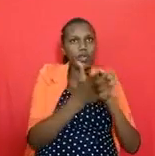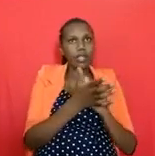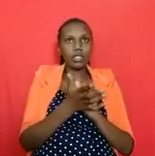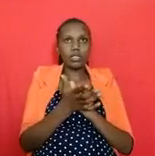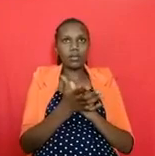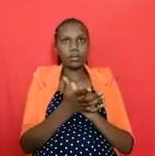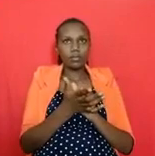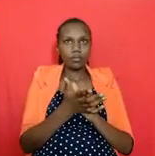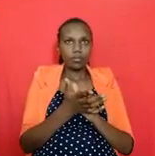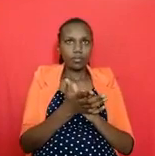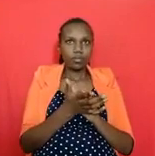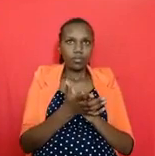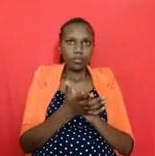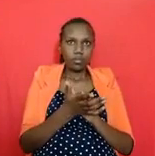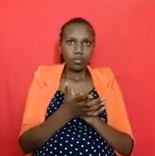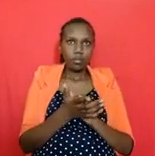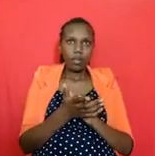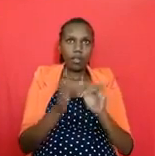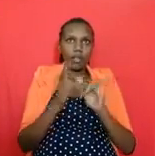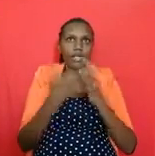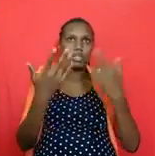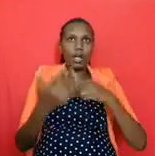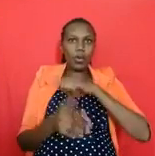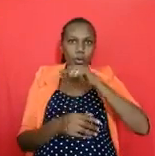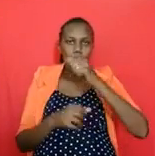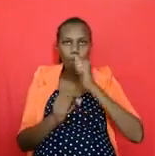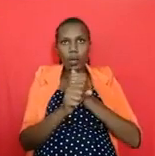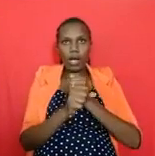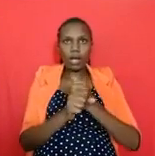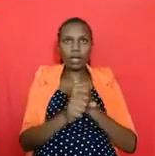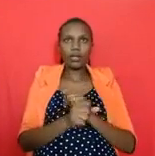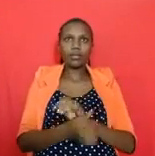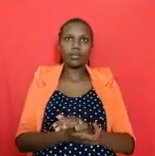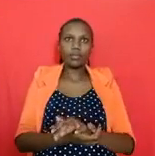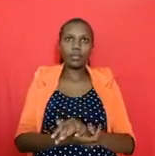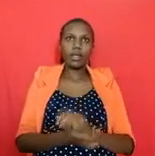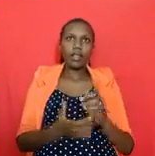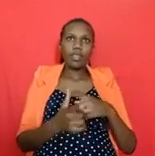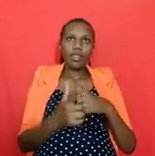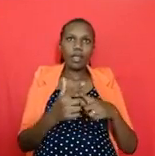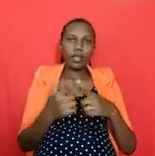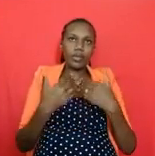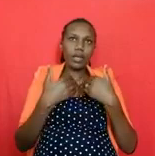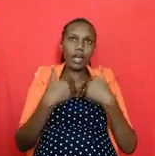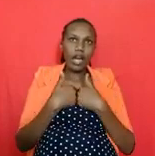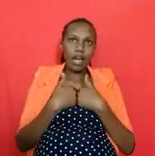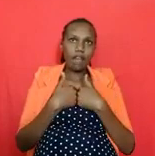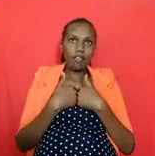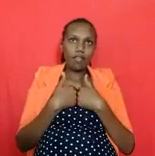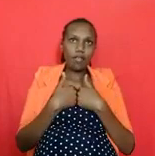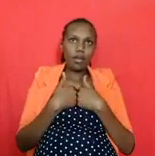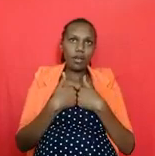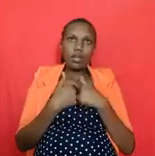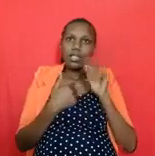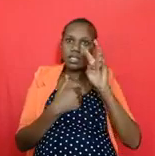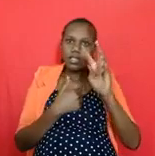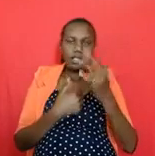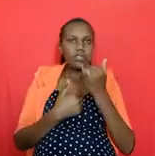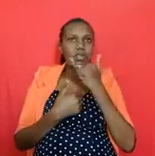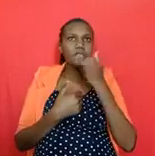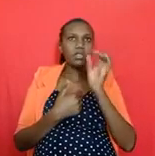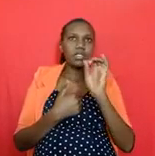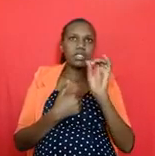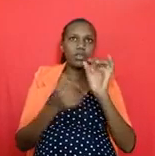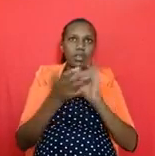kiona, oko wana mauduma u. Ugo nugo werore ya turuta gatore auditors. Na tutire, na odo turonire ugituhigisa